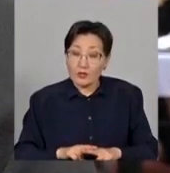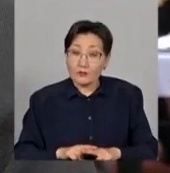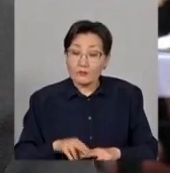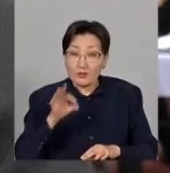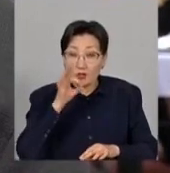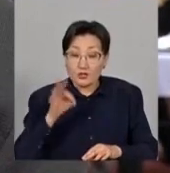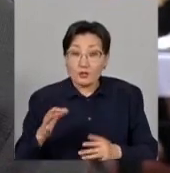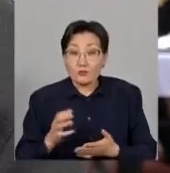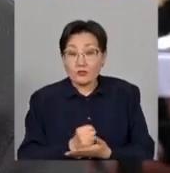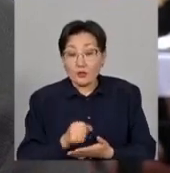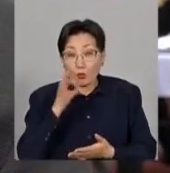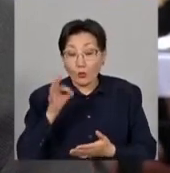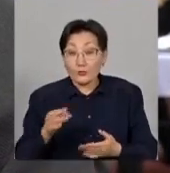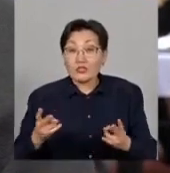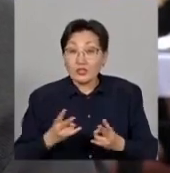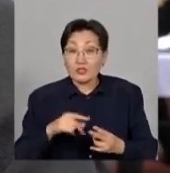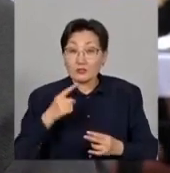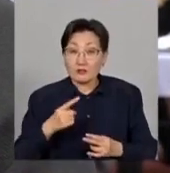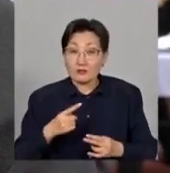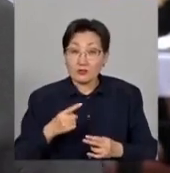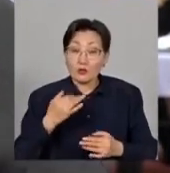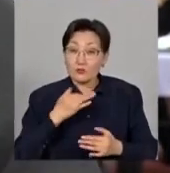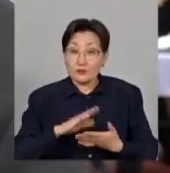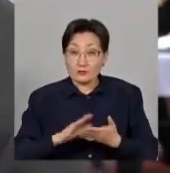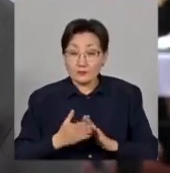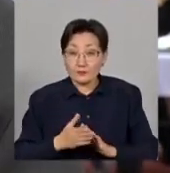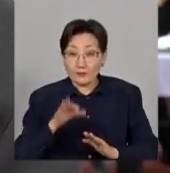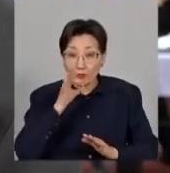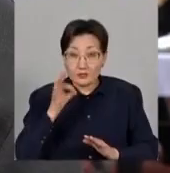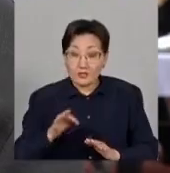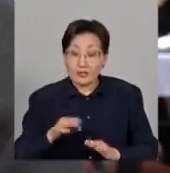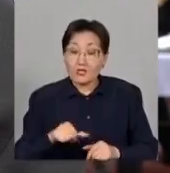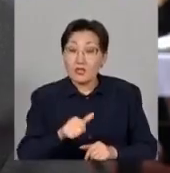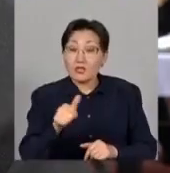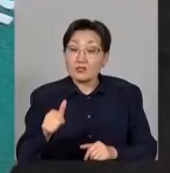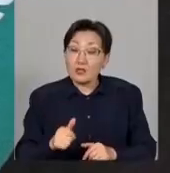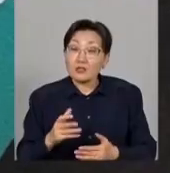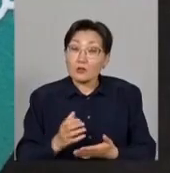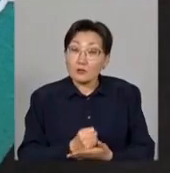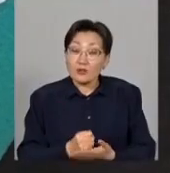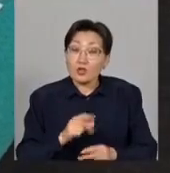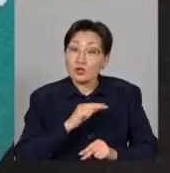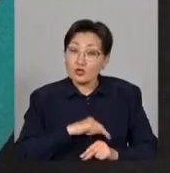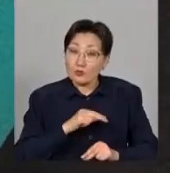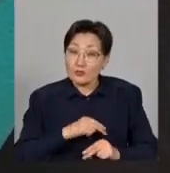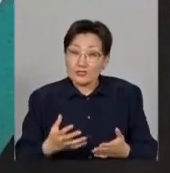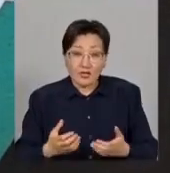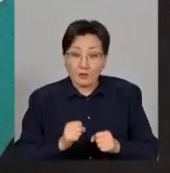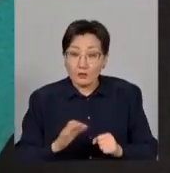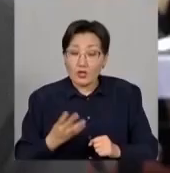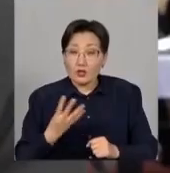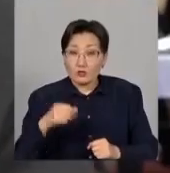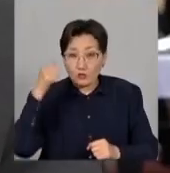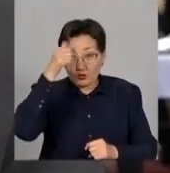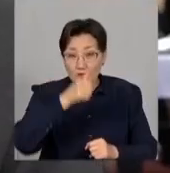тәжірибе сұрайды, орысша айтсақ опыт сұрайды. Тәжірибелік сағаттарын алады, бірақ жұмыс қалмайды. 4 жылдық еңбегім